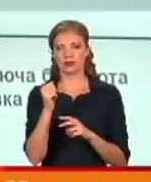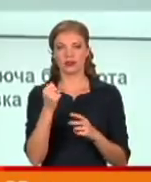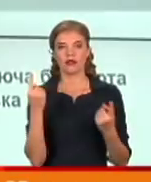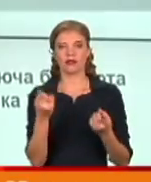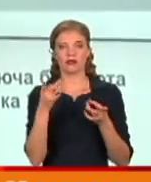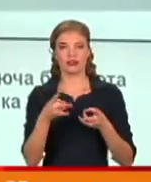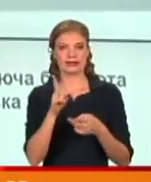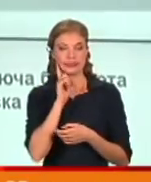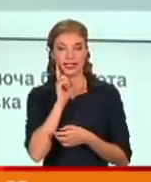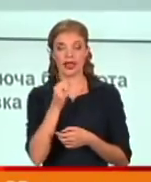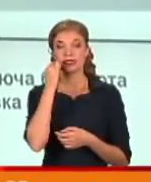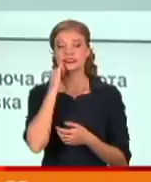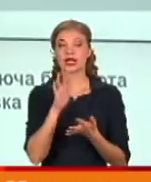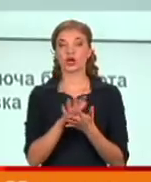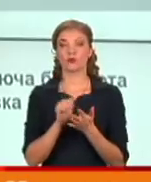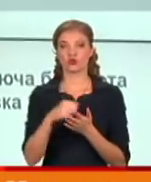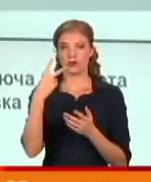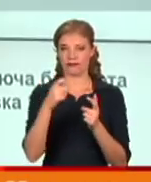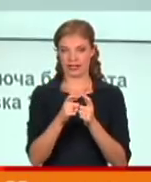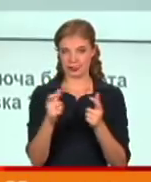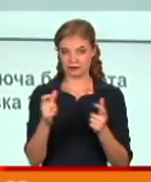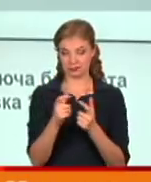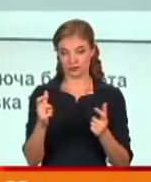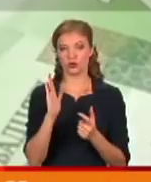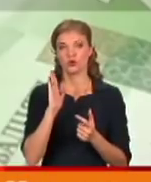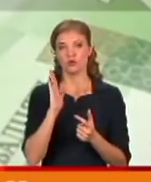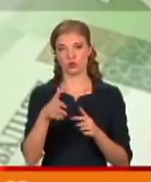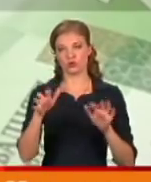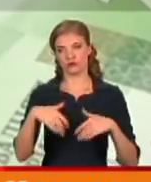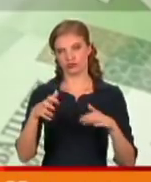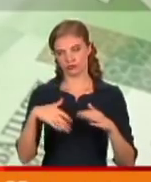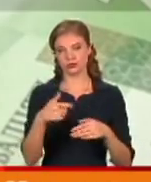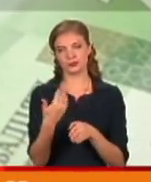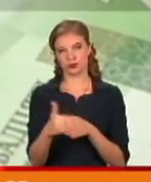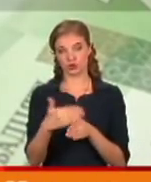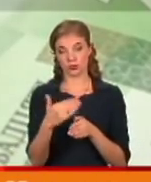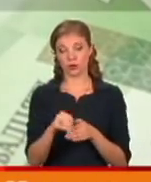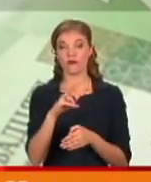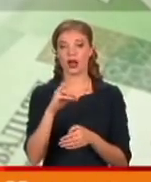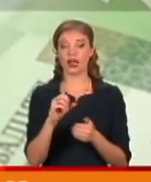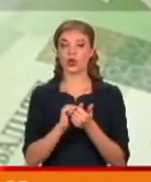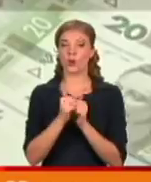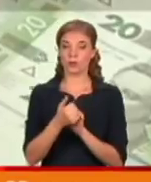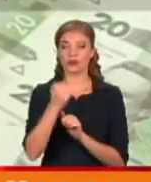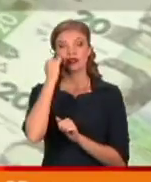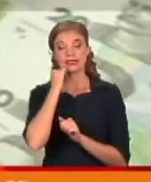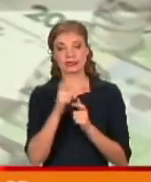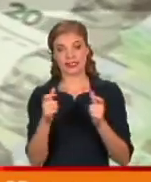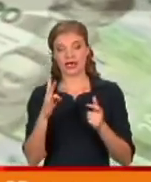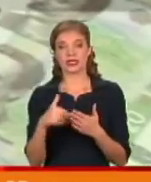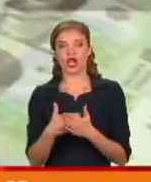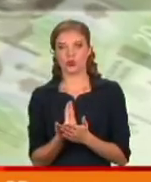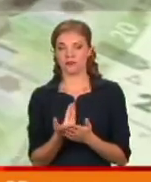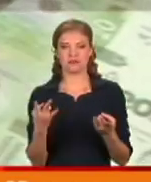оливково-зелений. Старі пошкоджені 20-гривневі банкноти будуть вилучати з обігу поступово, втім обмінювати старі купюри на